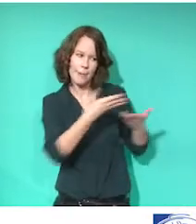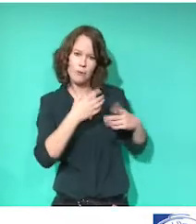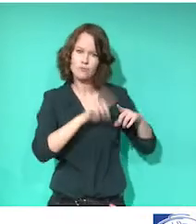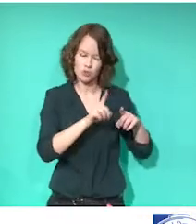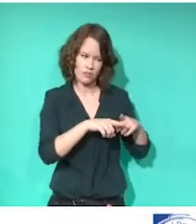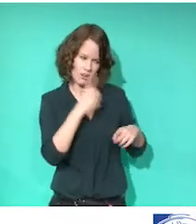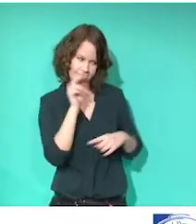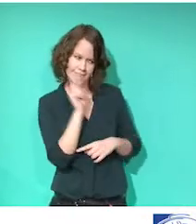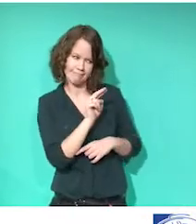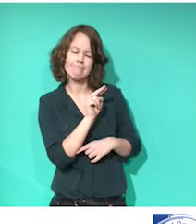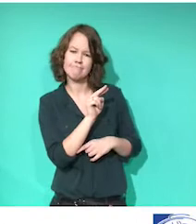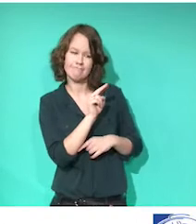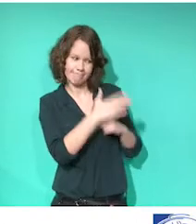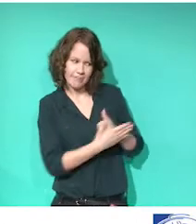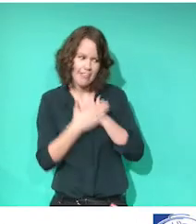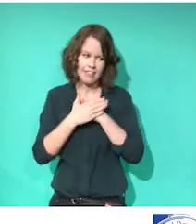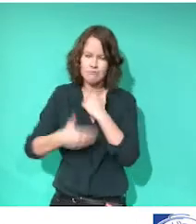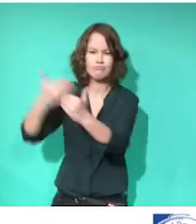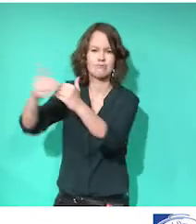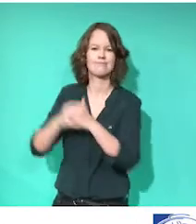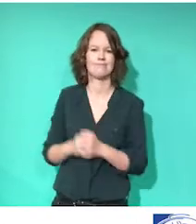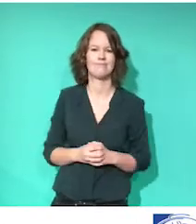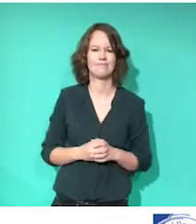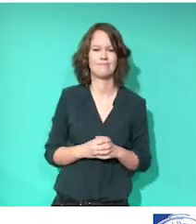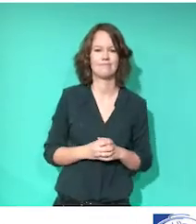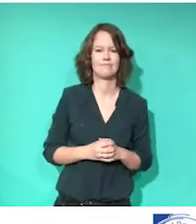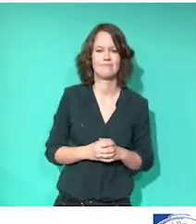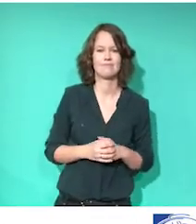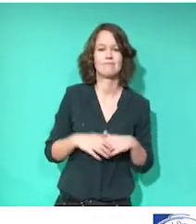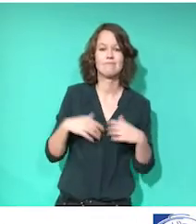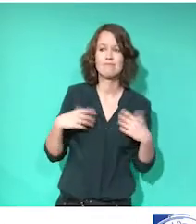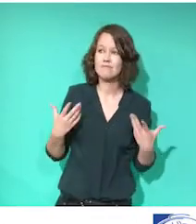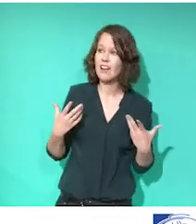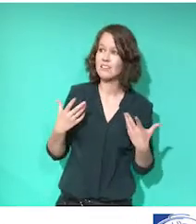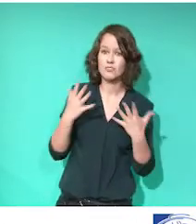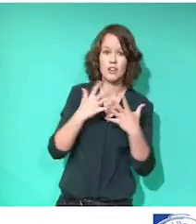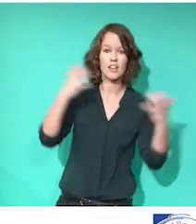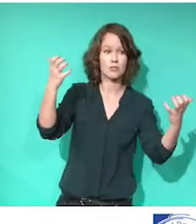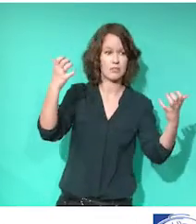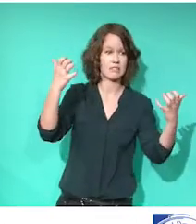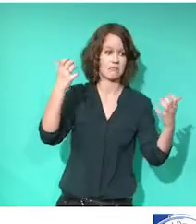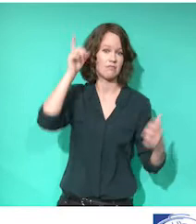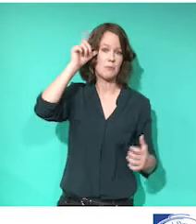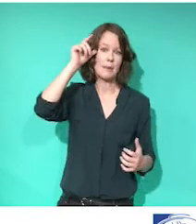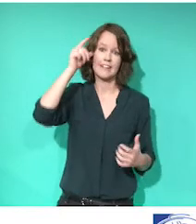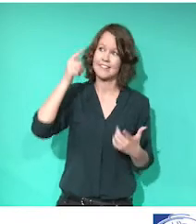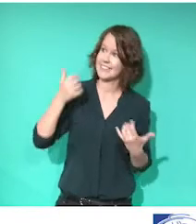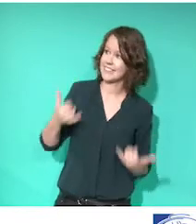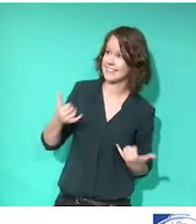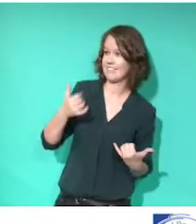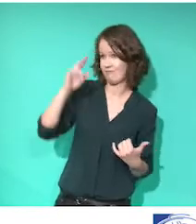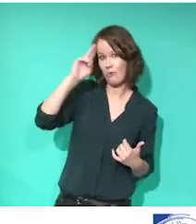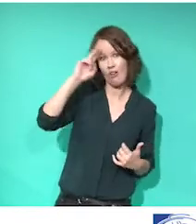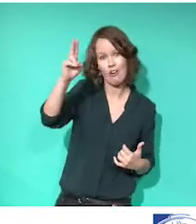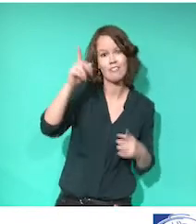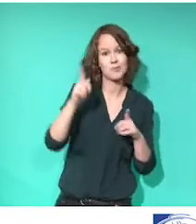les propositions et les rapports du CESE. Donc, être dans la 3e Assemblée de la République pour ce bel événement, c'est un honneur